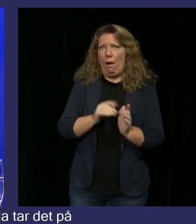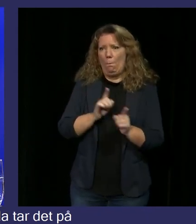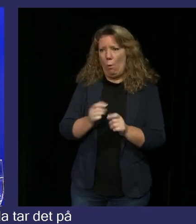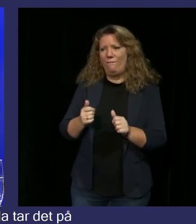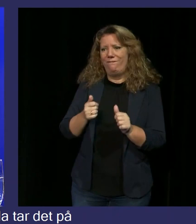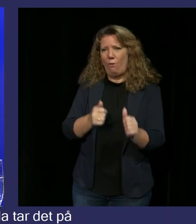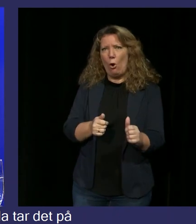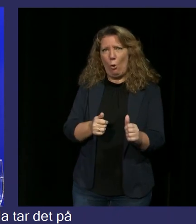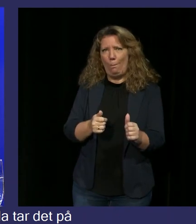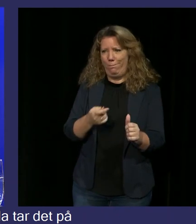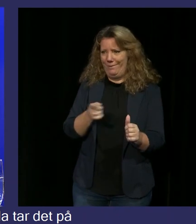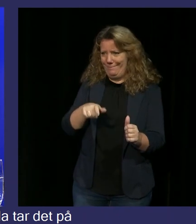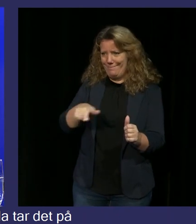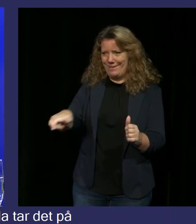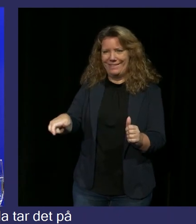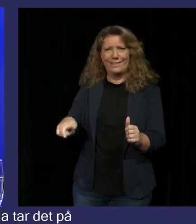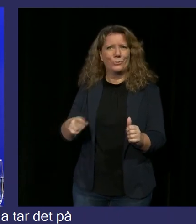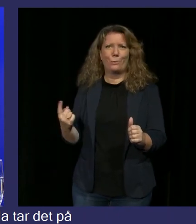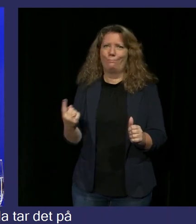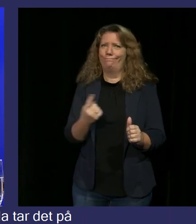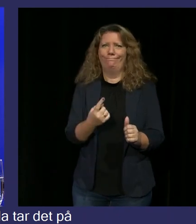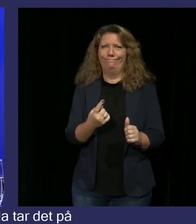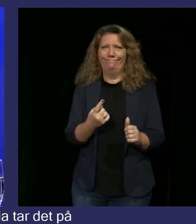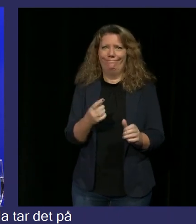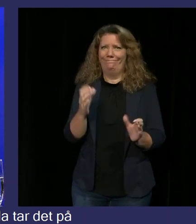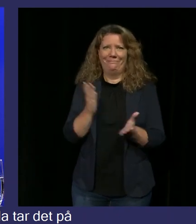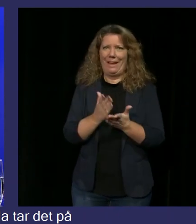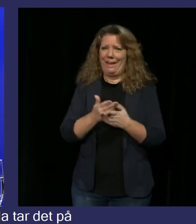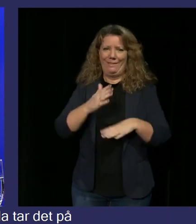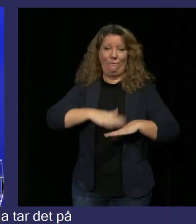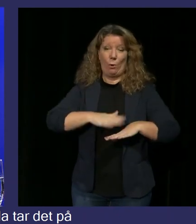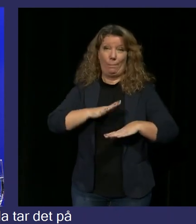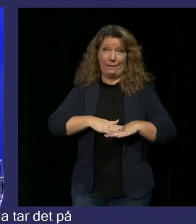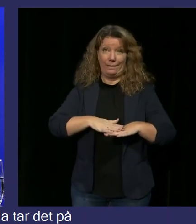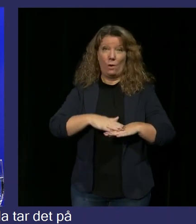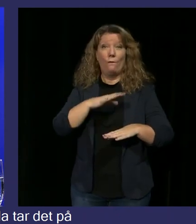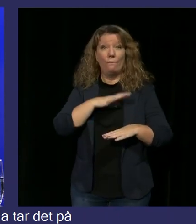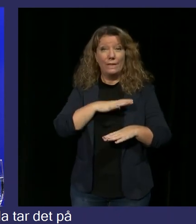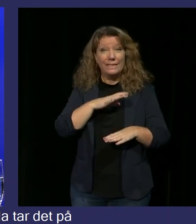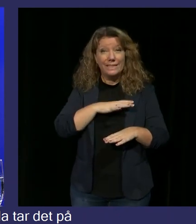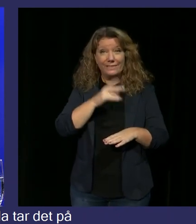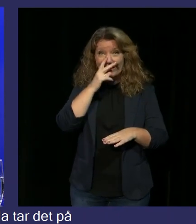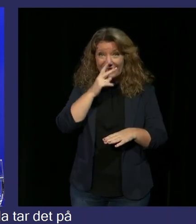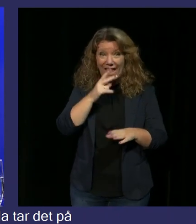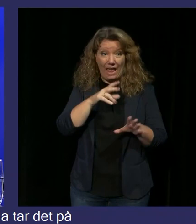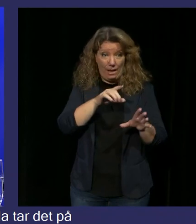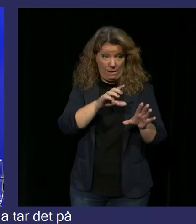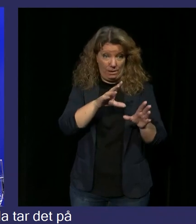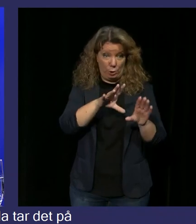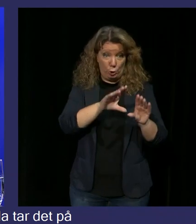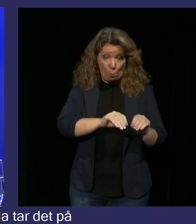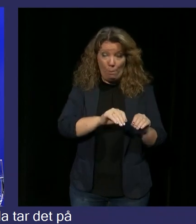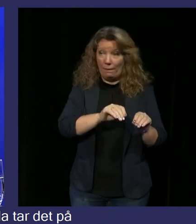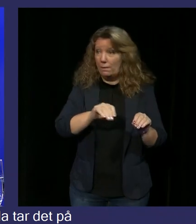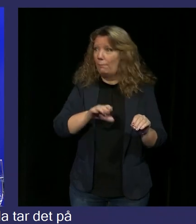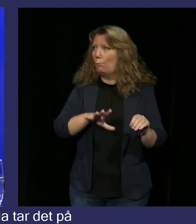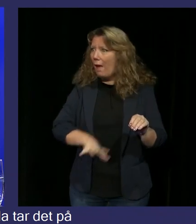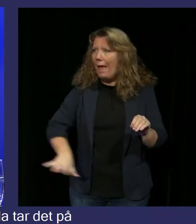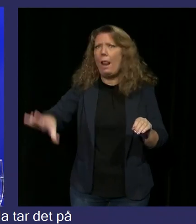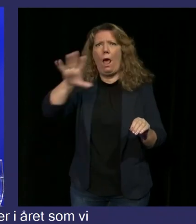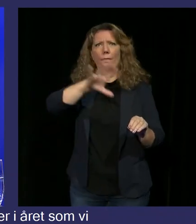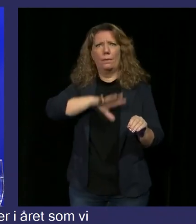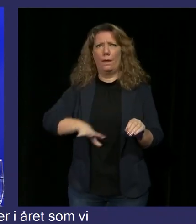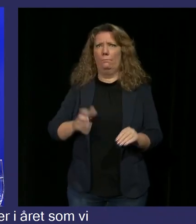som da møtte uforberedt. Og hvis du da tar det til sånn landsbasis, så blir summene svimlende